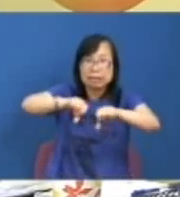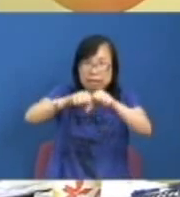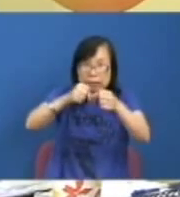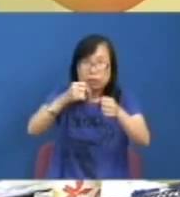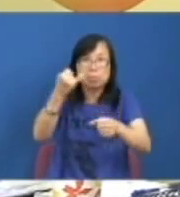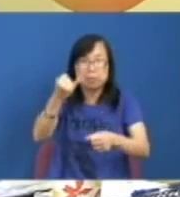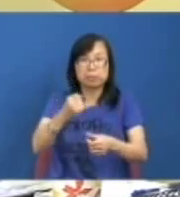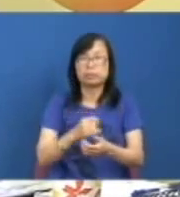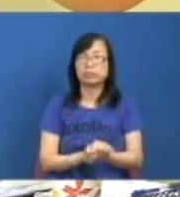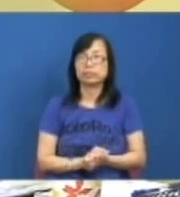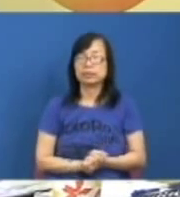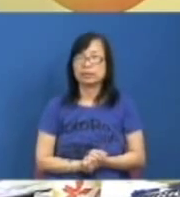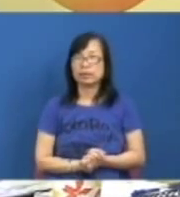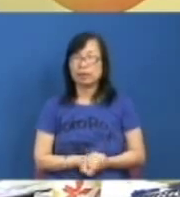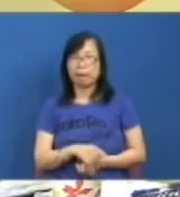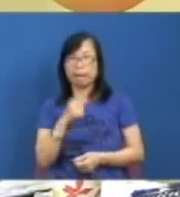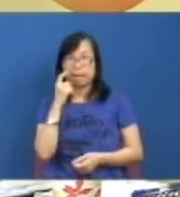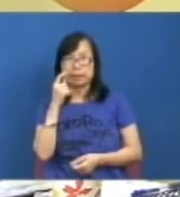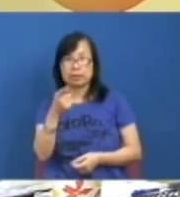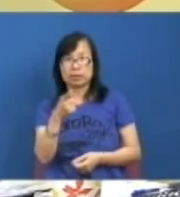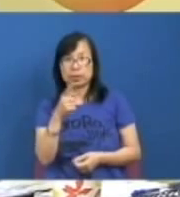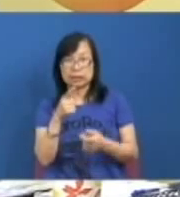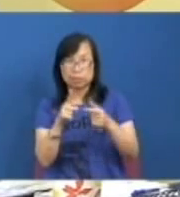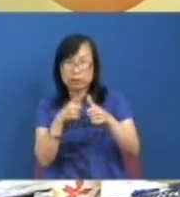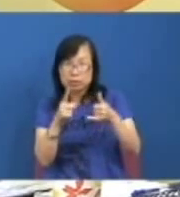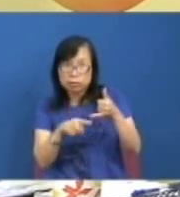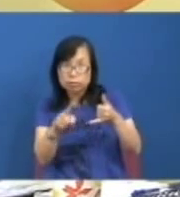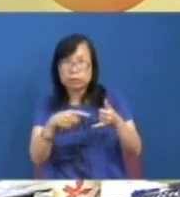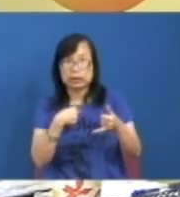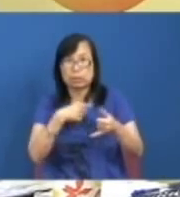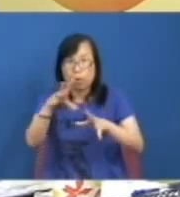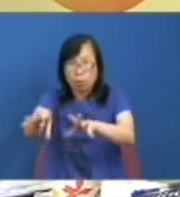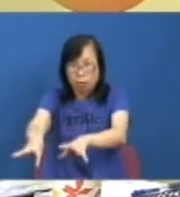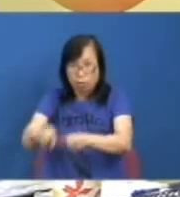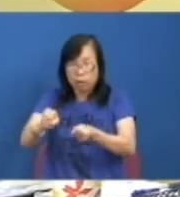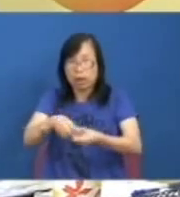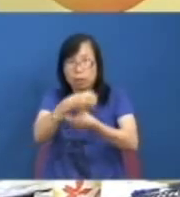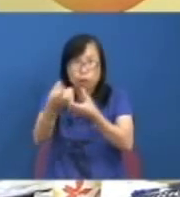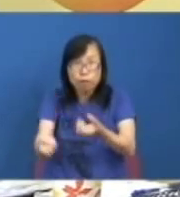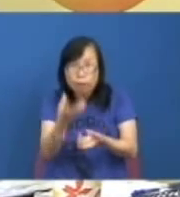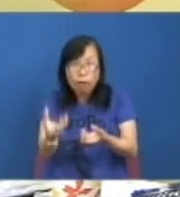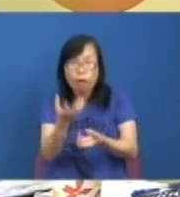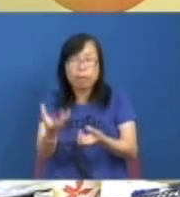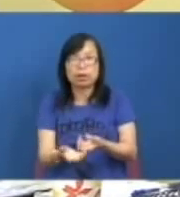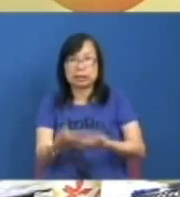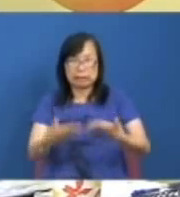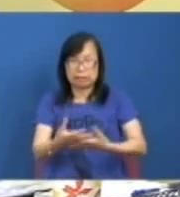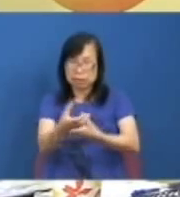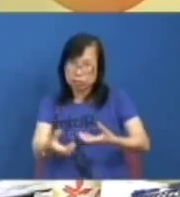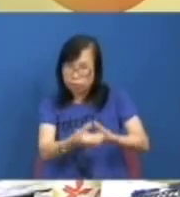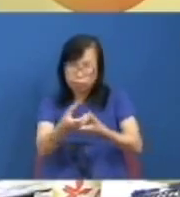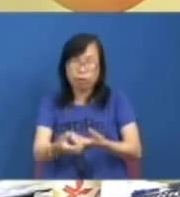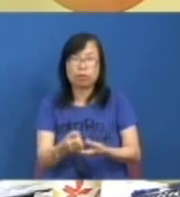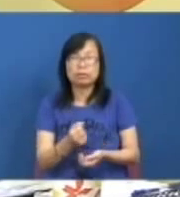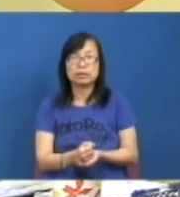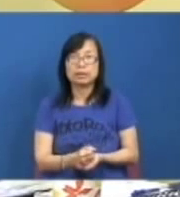嘛。咁但係問題就係、是，咁你始終要揾啲水去救火噶嘛？咁而家消防官員咧，最